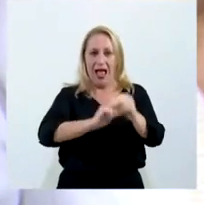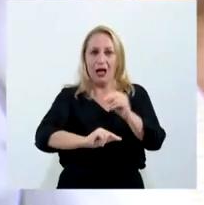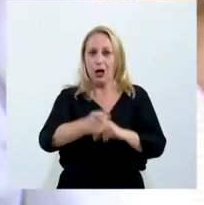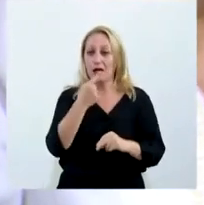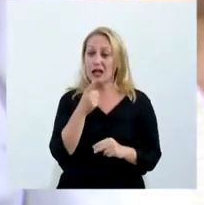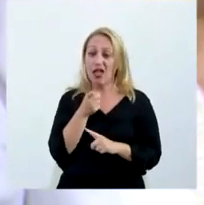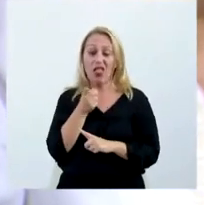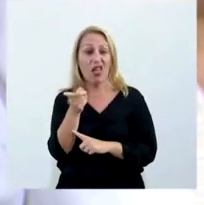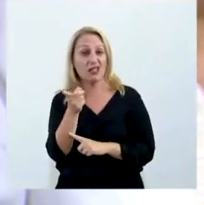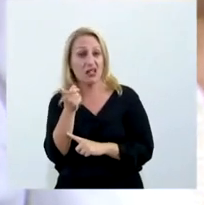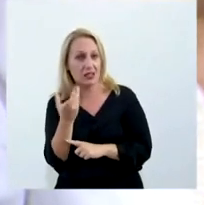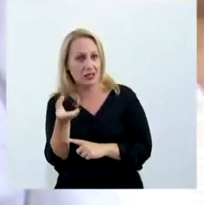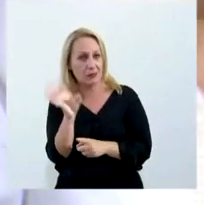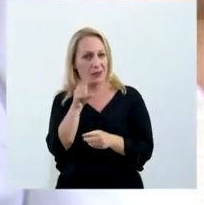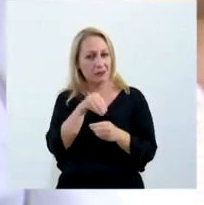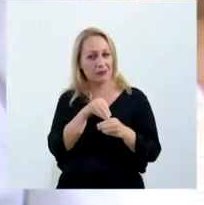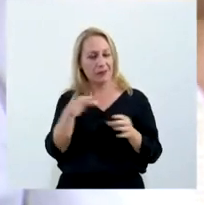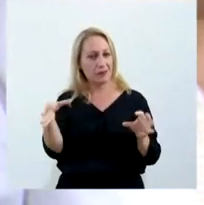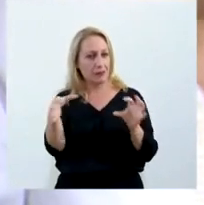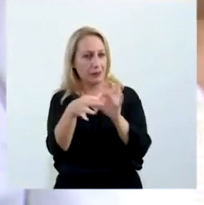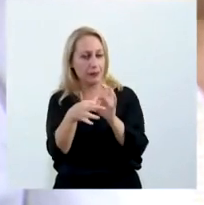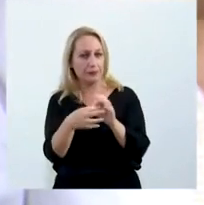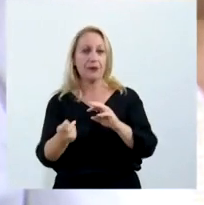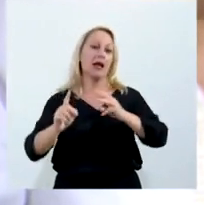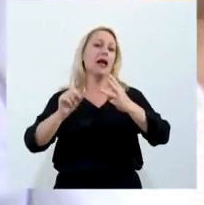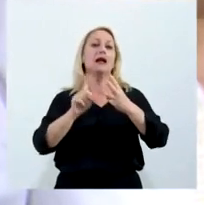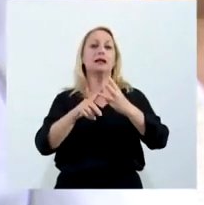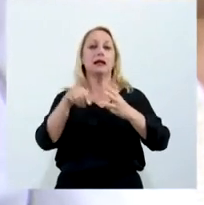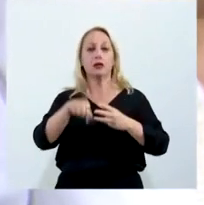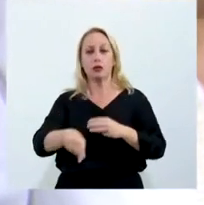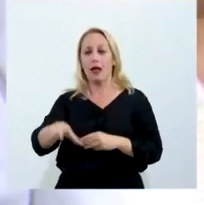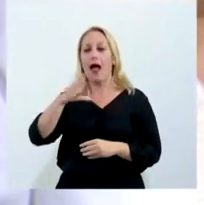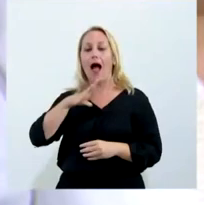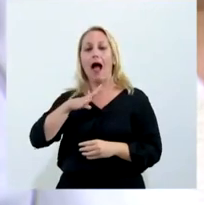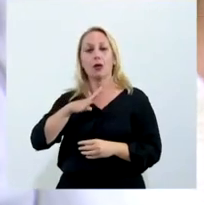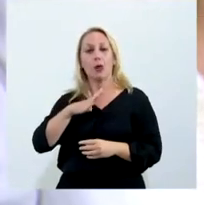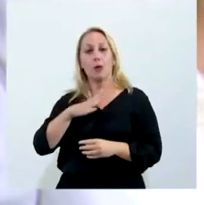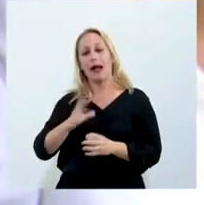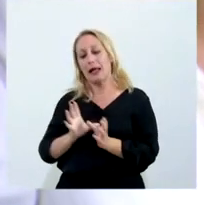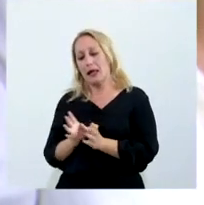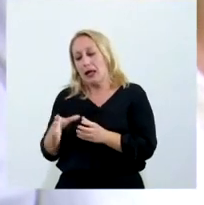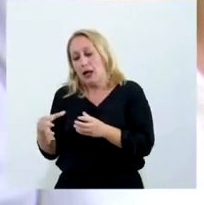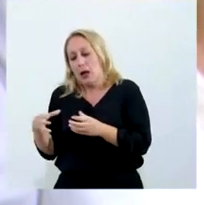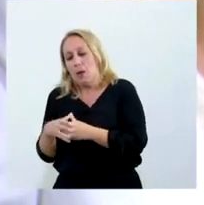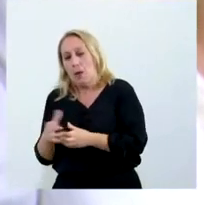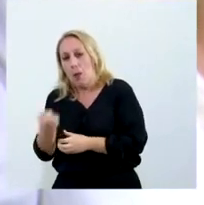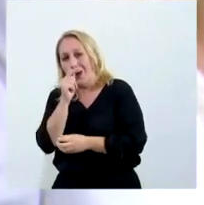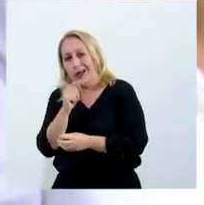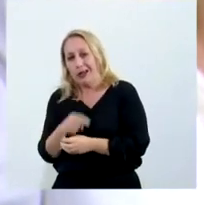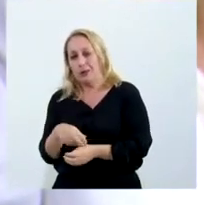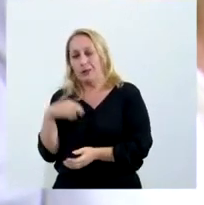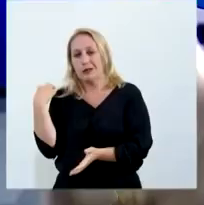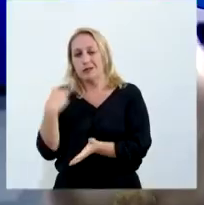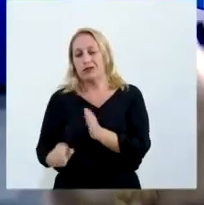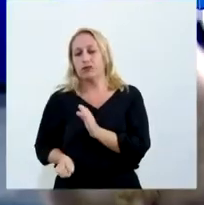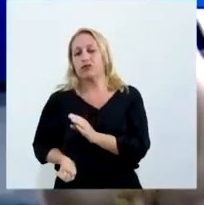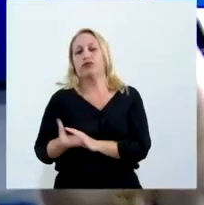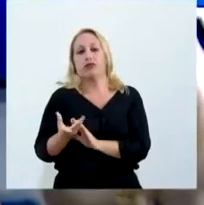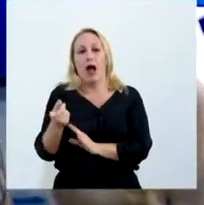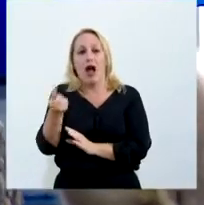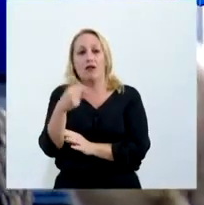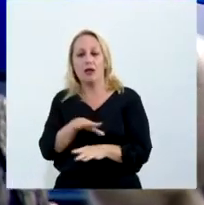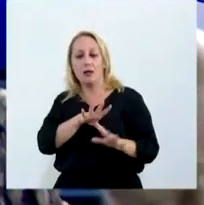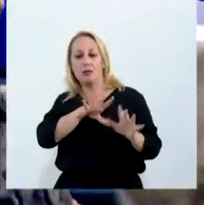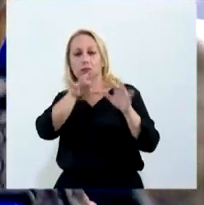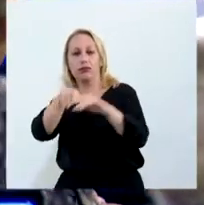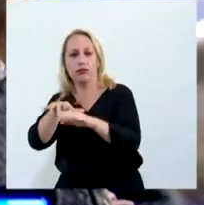αν πιστεύετε πως πίσω από αυτές τις κινητοποιήσεις υπάρχουν κόμματα ή πολιτικοί σχηματισμοί. Ευχαριστώ. Για το μεν